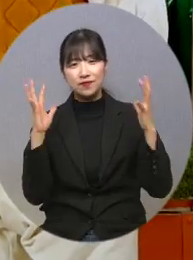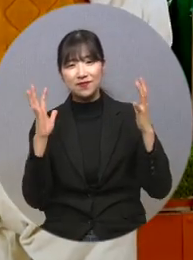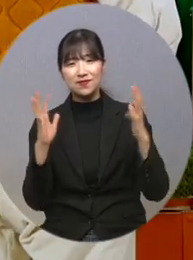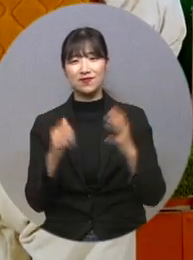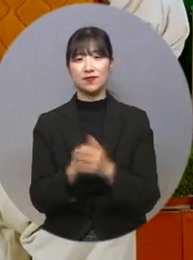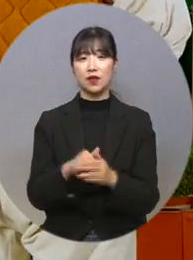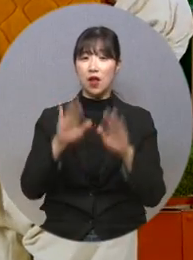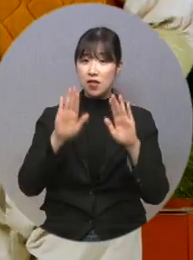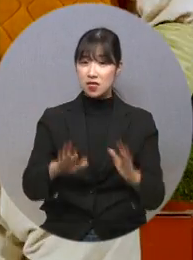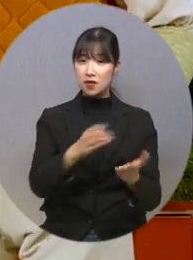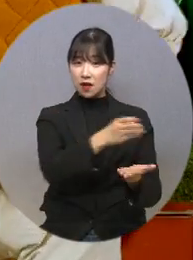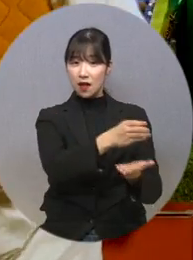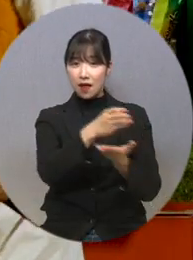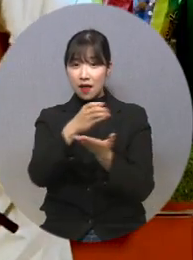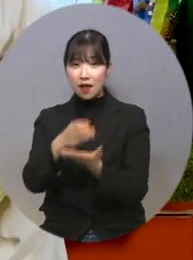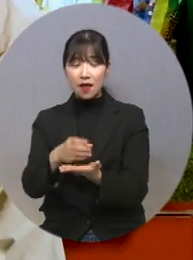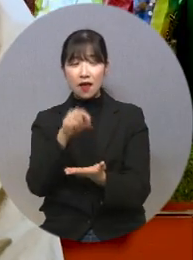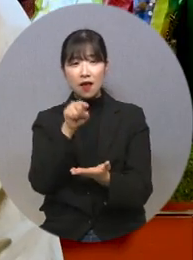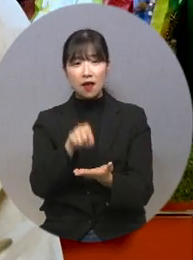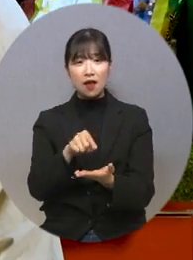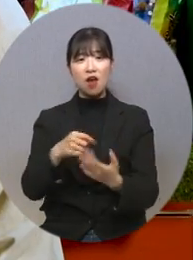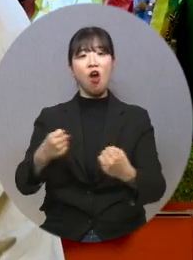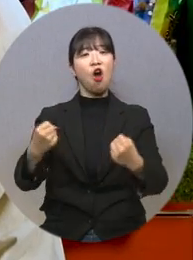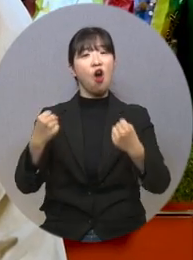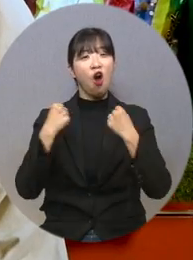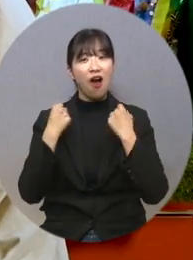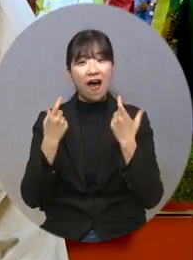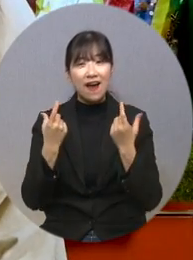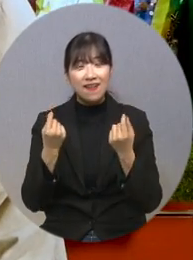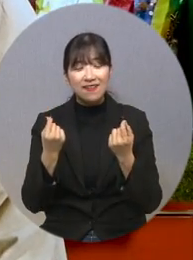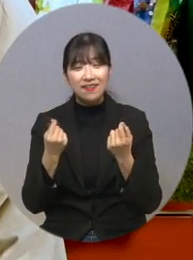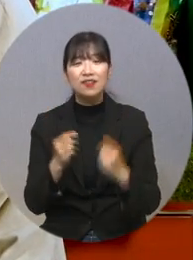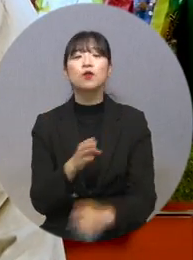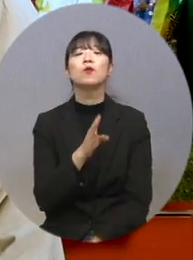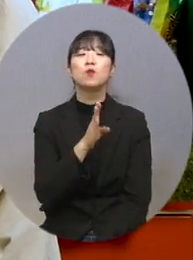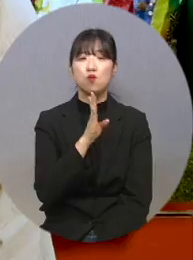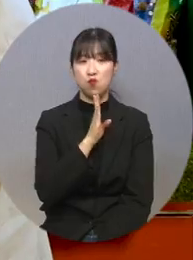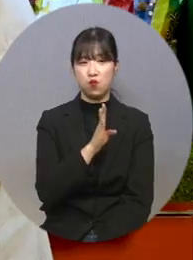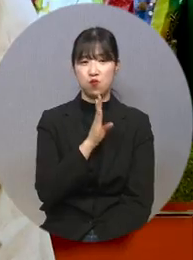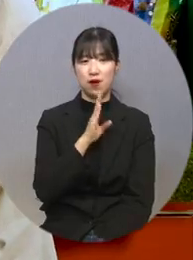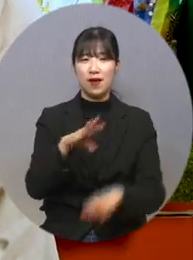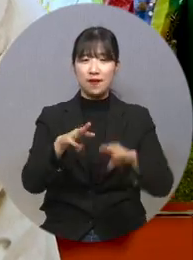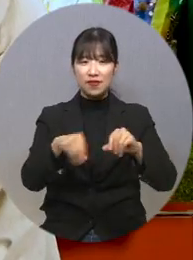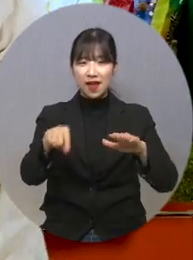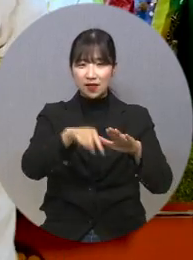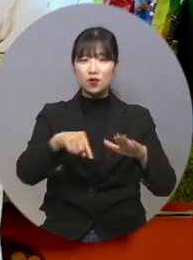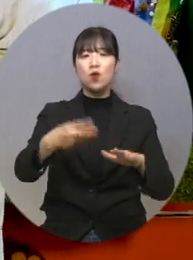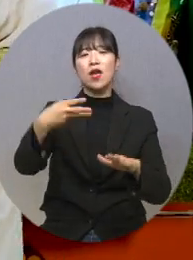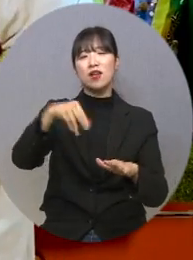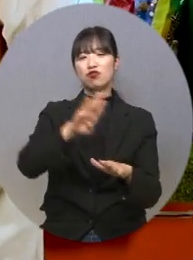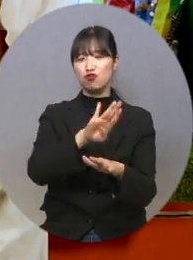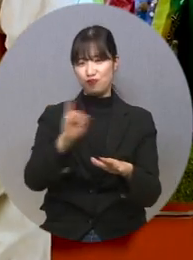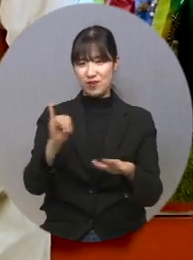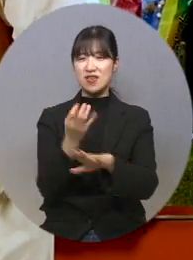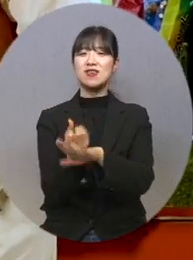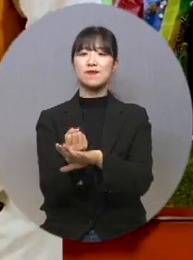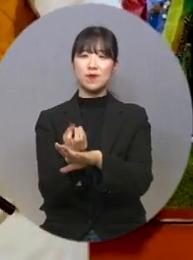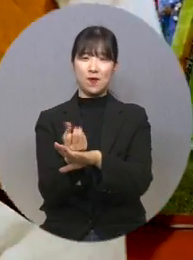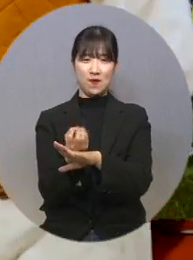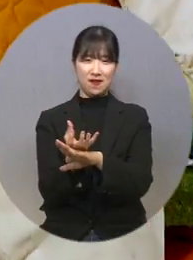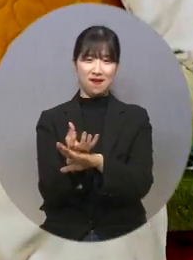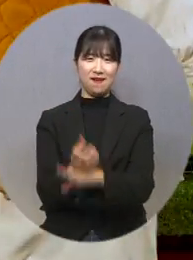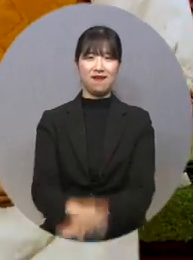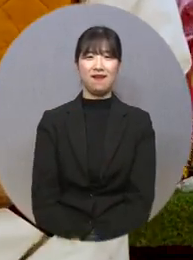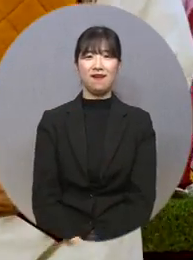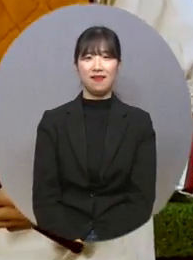지금 들고 나온 게 건당이라고 들었어요. 네. 맞나요? 예, 땅속의 루비. 어? 루비. 땅속의 루비.